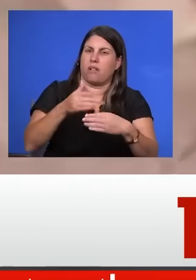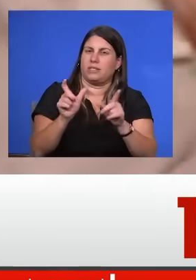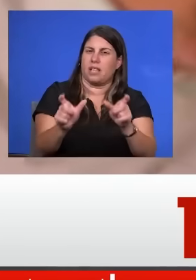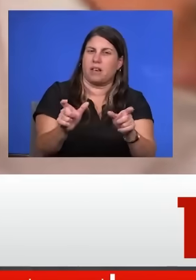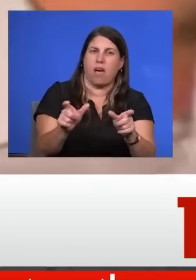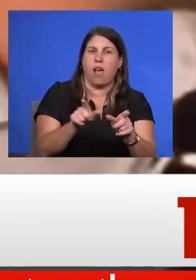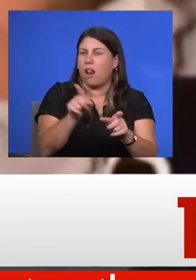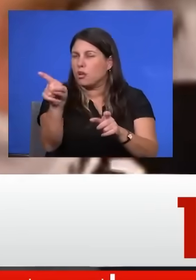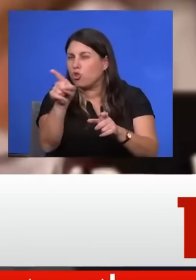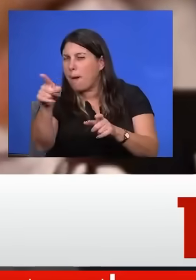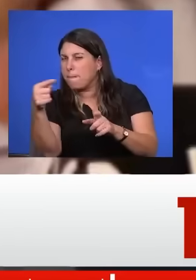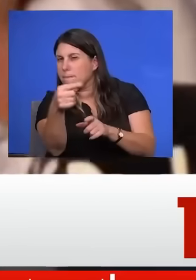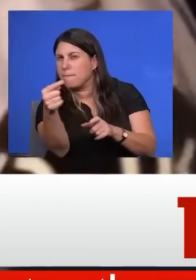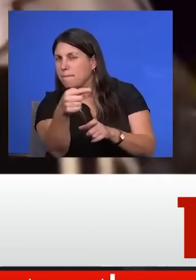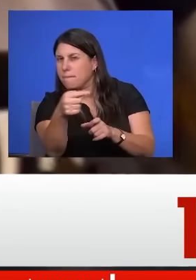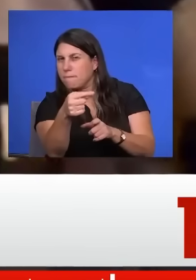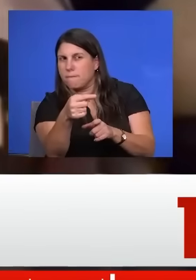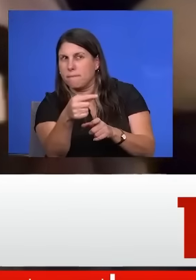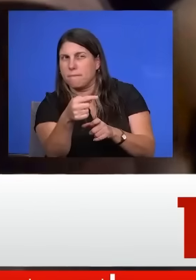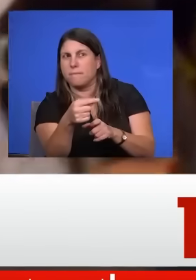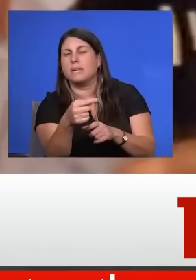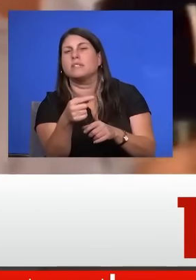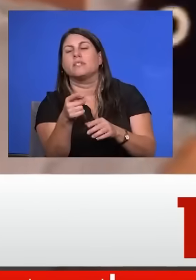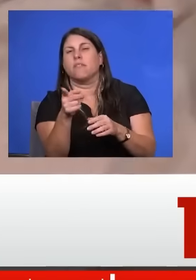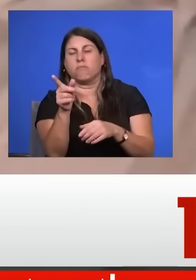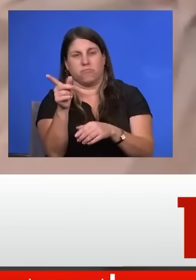אותנו התושבים.